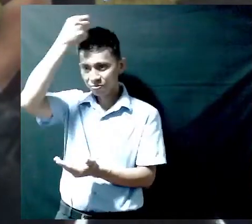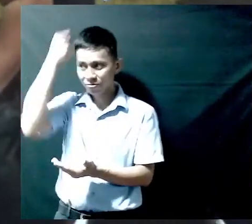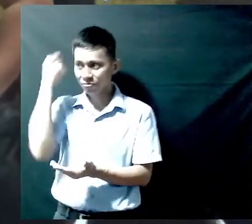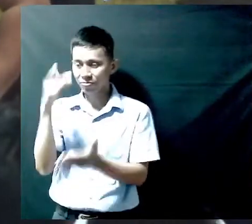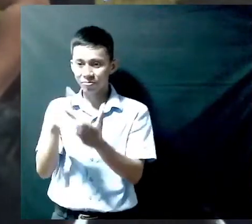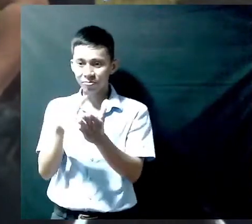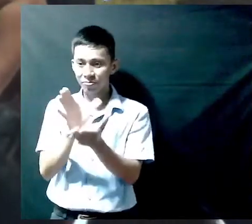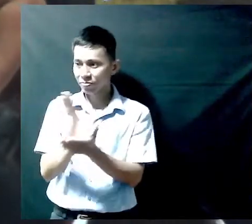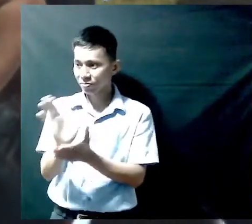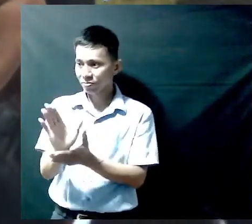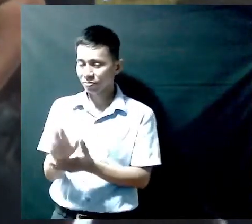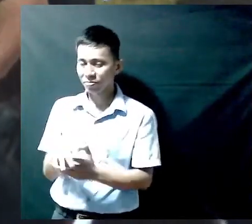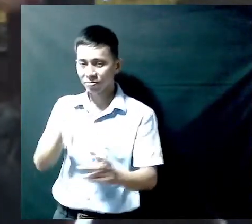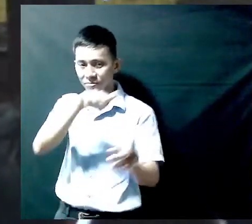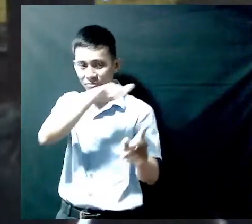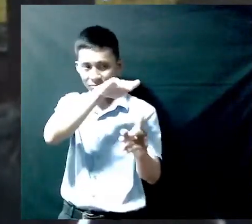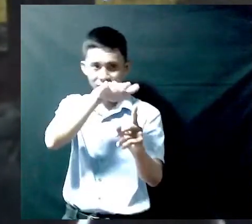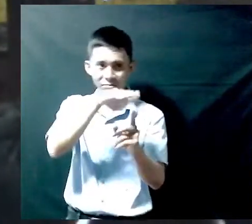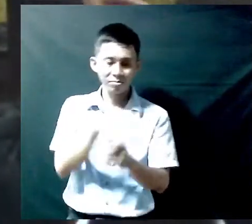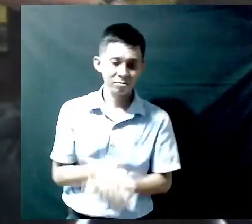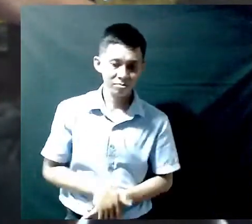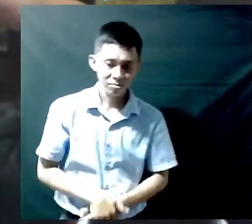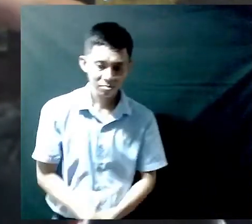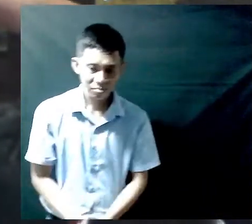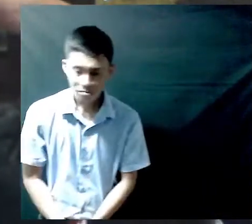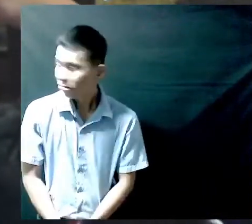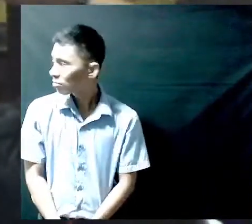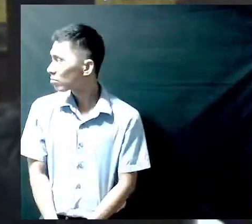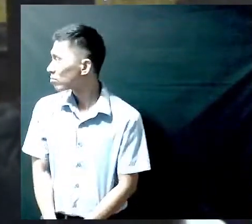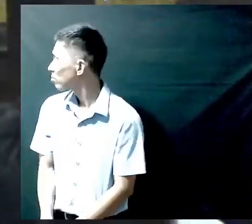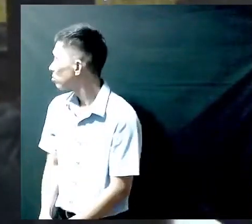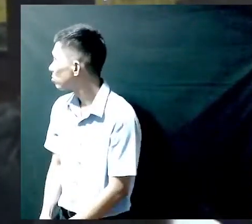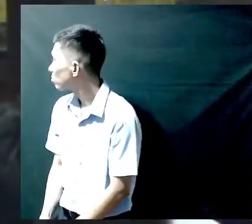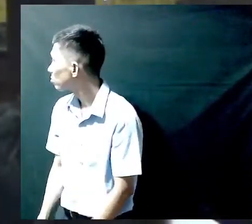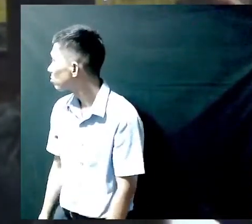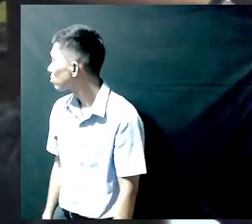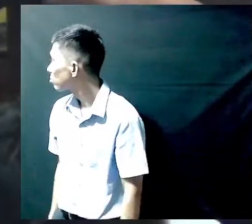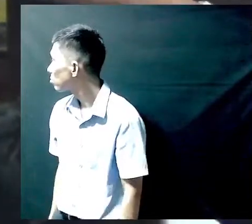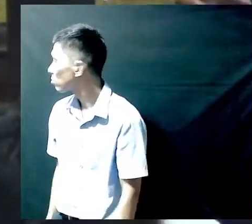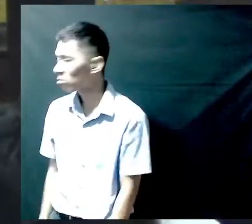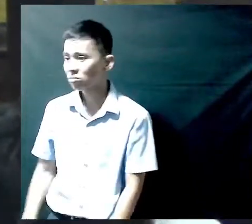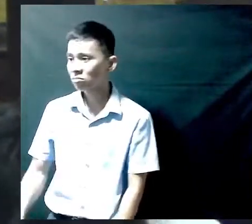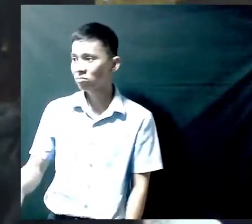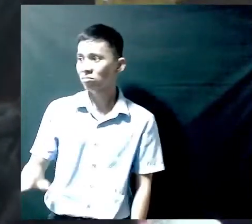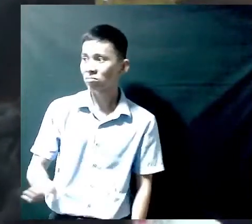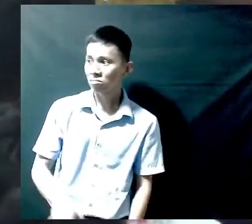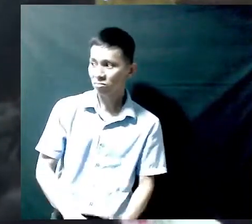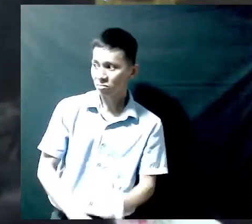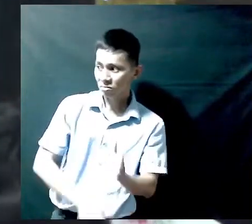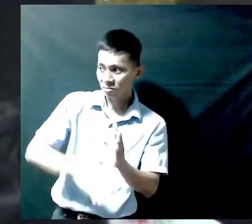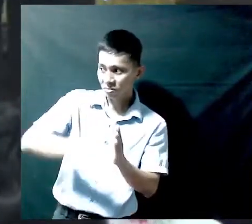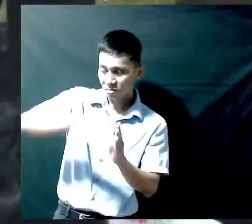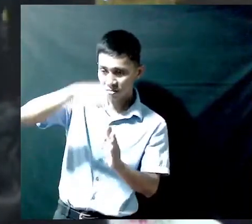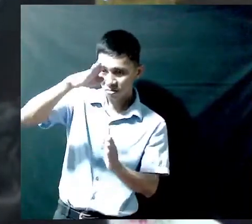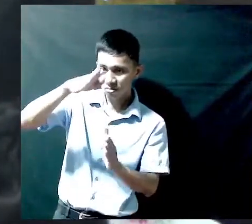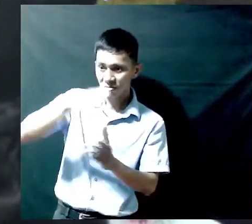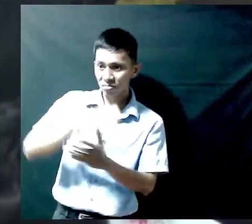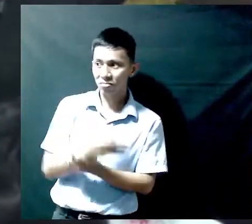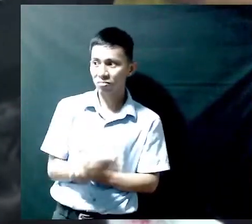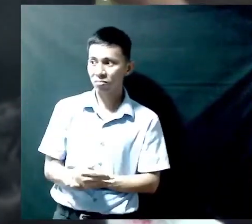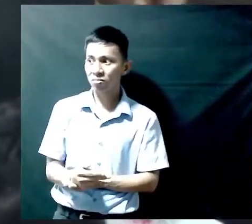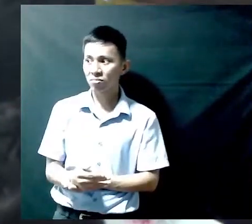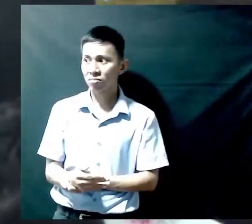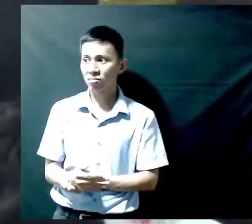Nakita mo yung talino ko? Walang kwentang young people. Lumaking walang gabay. Gangster. Hindi